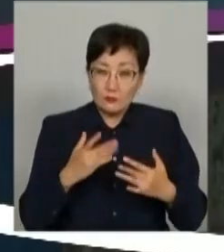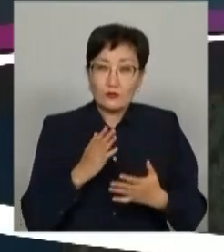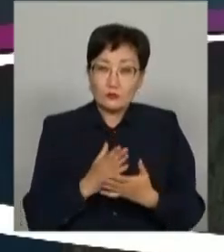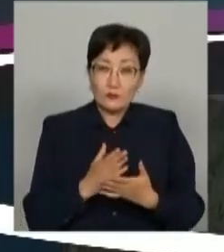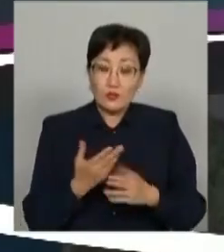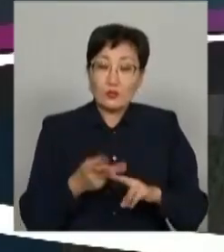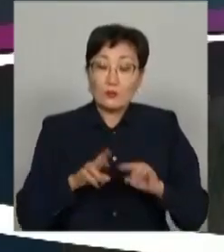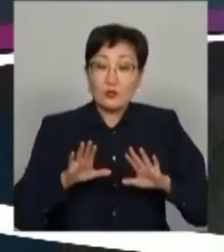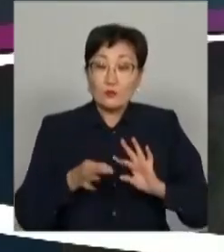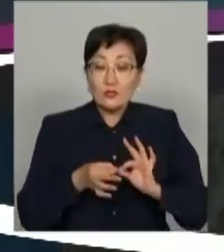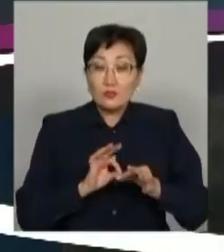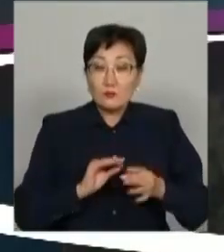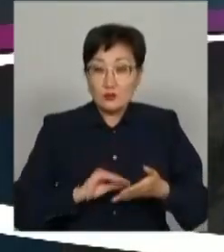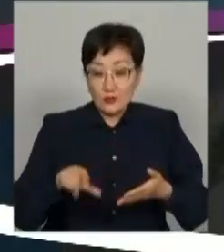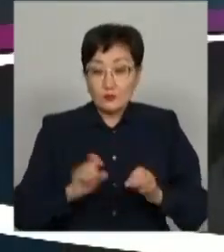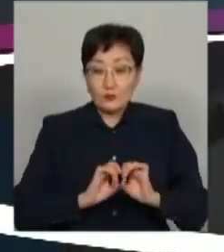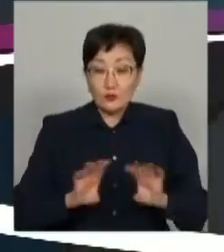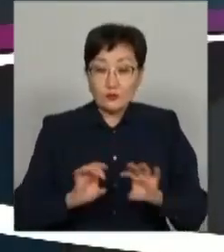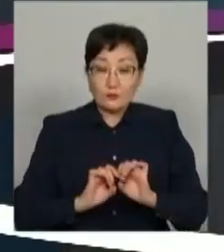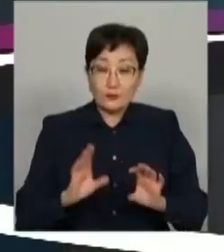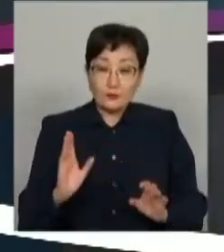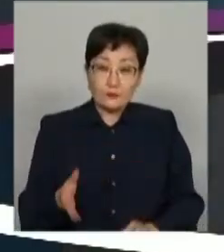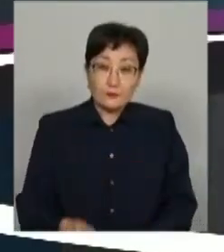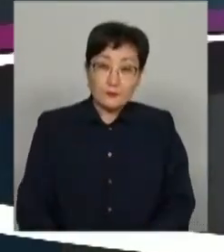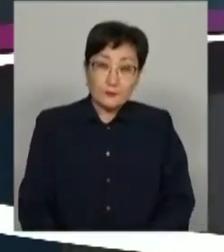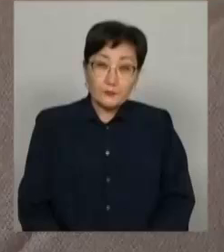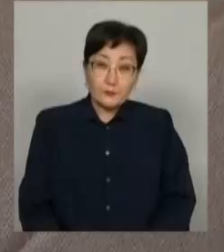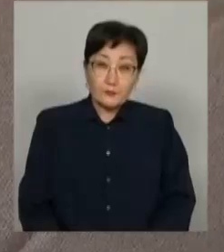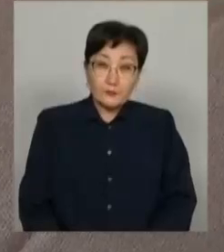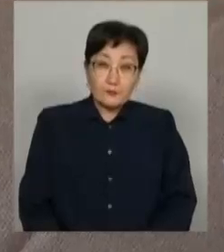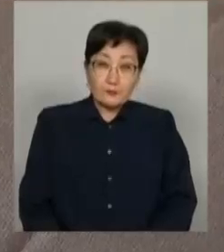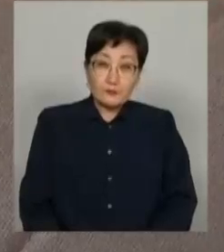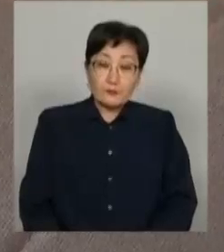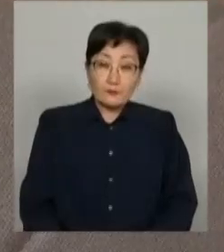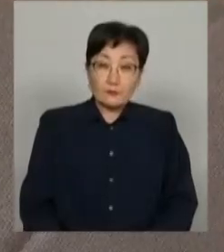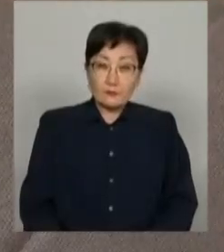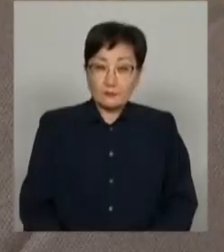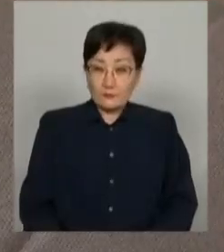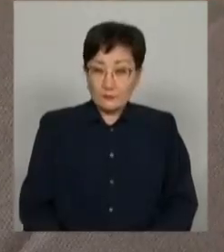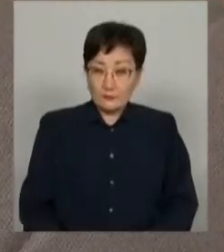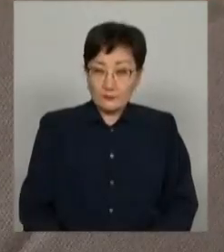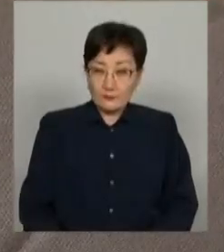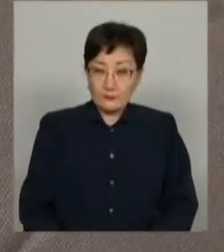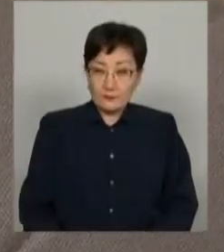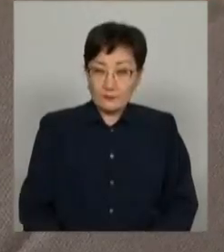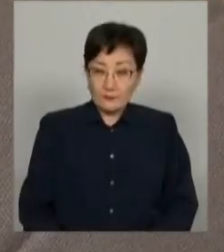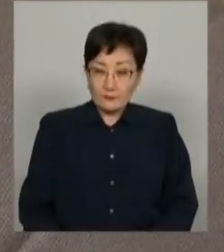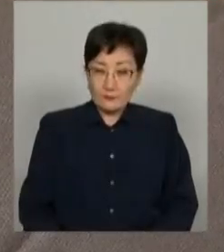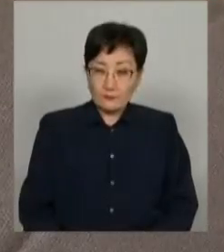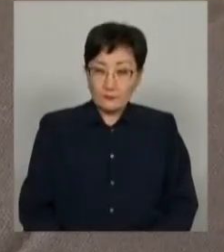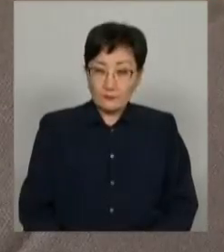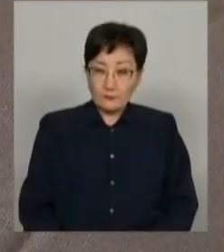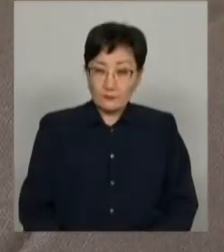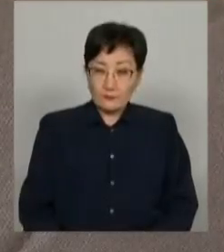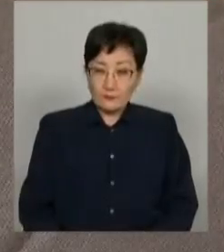етті. Оқиғаның мән-жайын әріптесім Оразай Нұртай айтсын. Мұнда қазақ тағыздың жігіті. Тағыздың жігіті